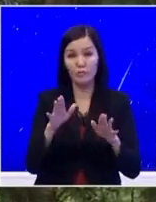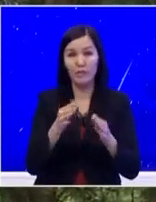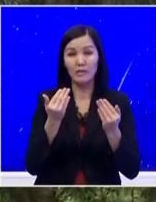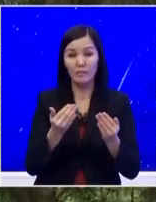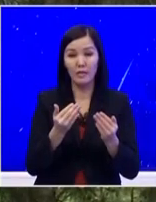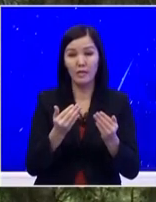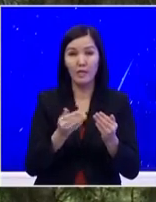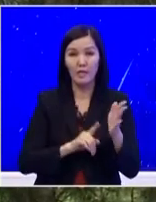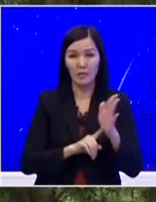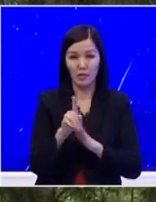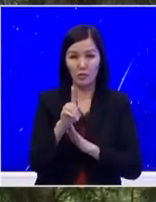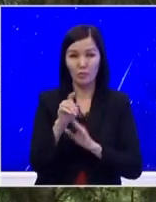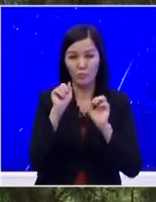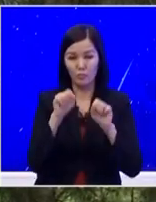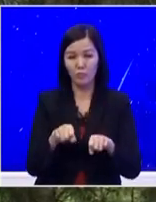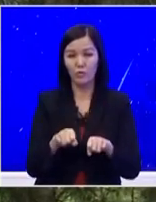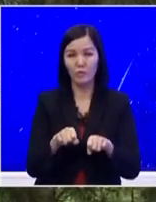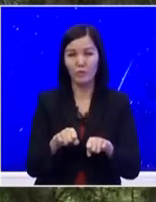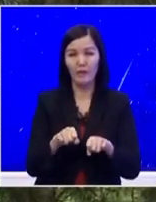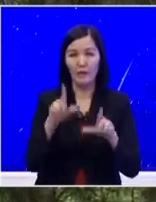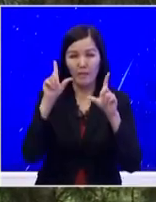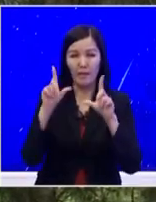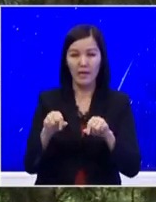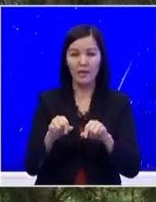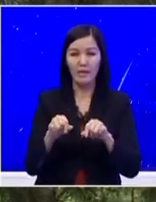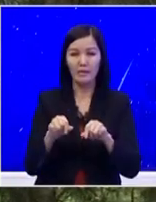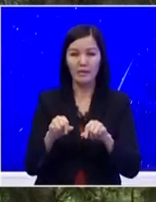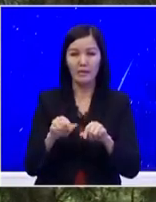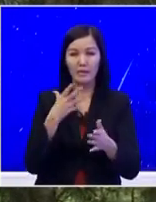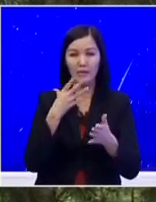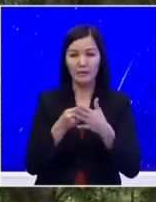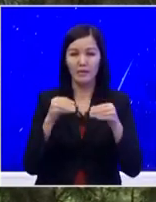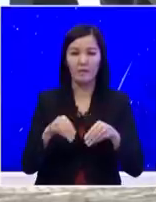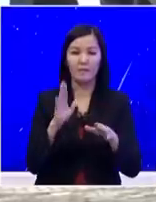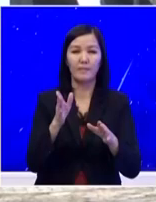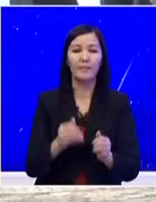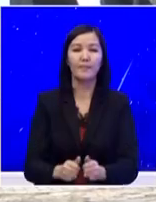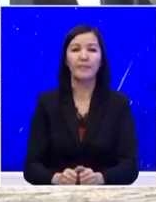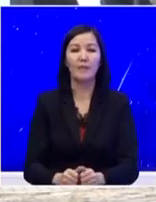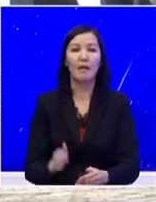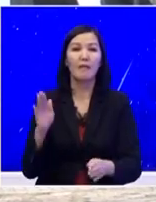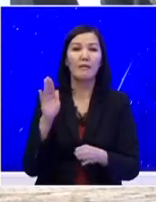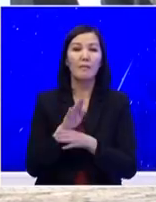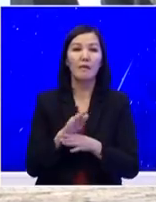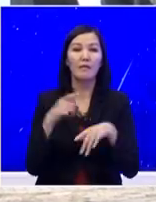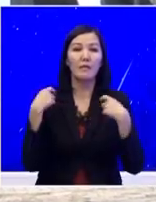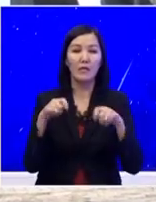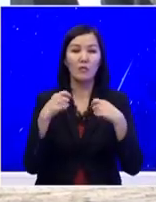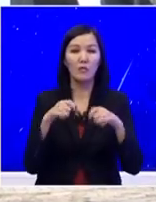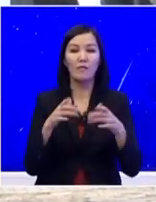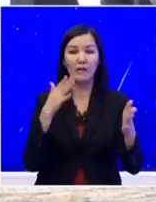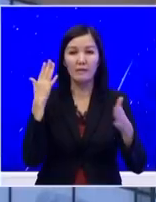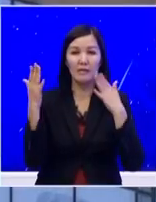теперь можем посадить свои овощи и фрукты. Добавим, торгово-развлекательные